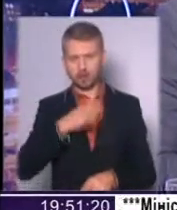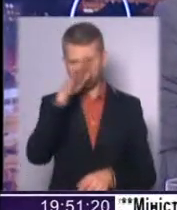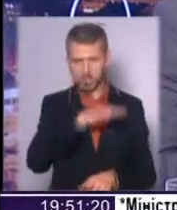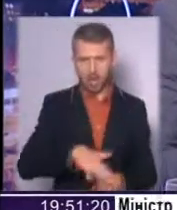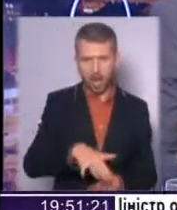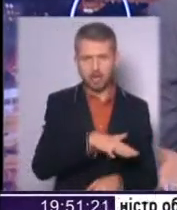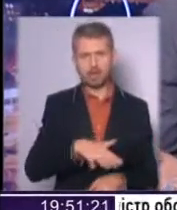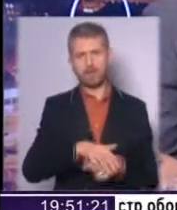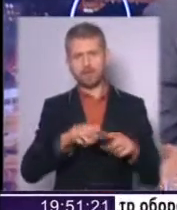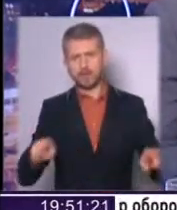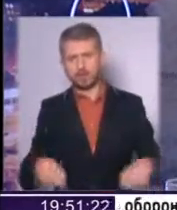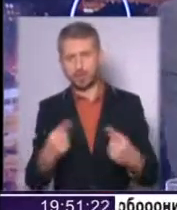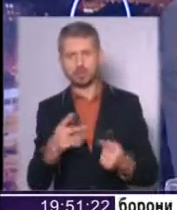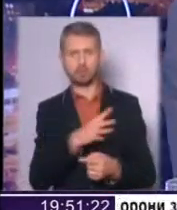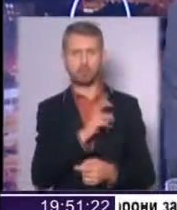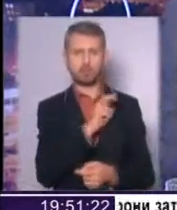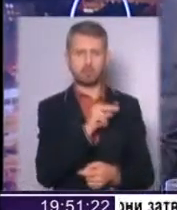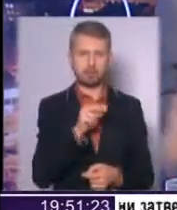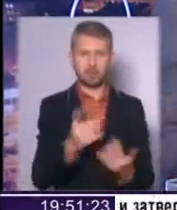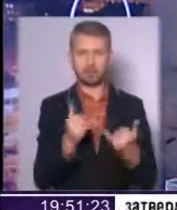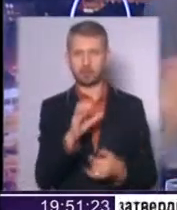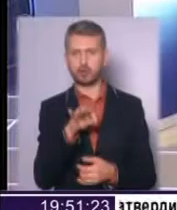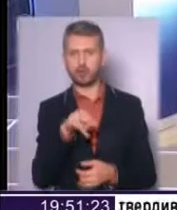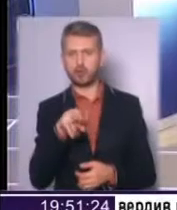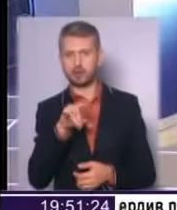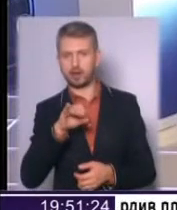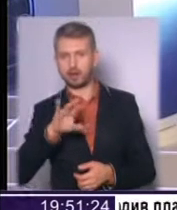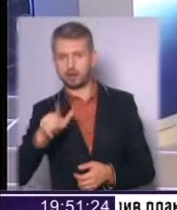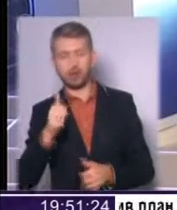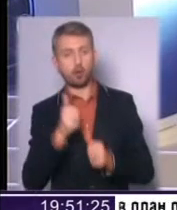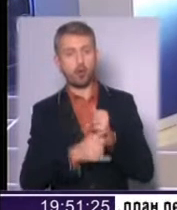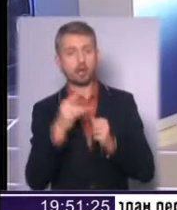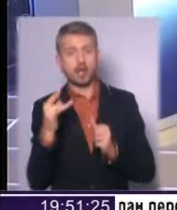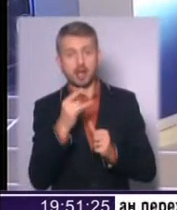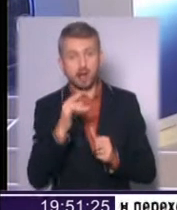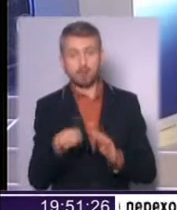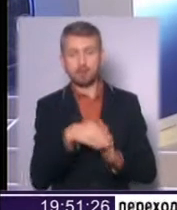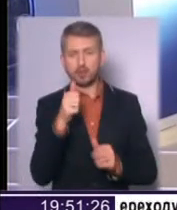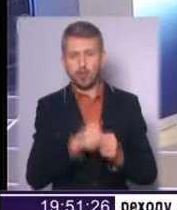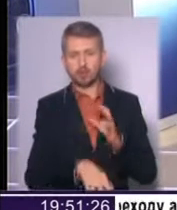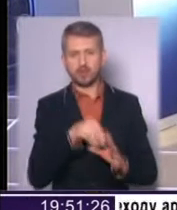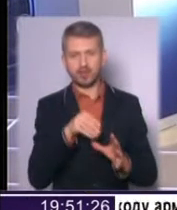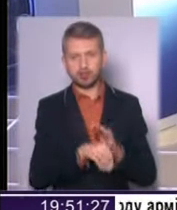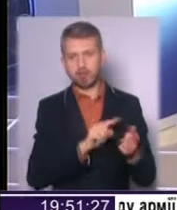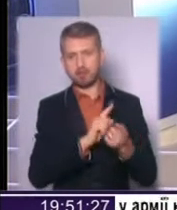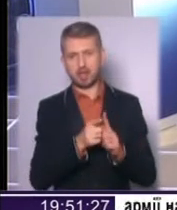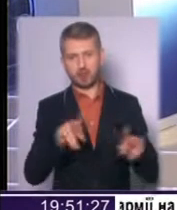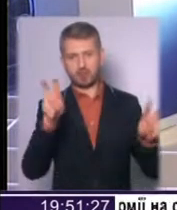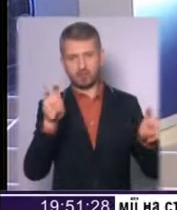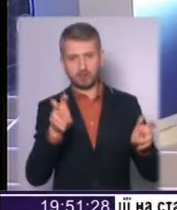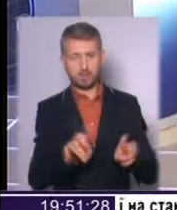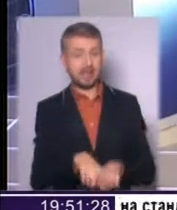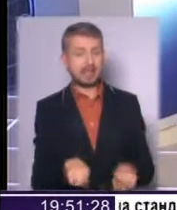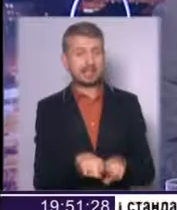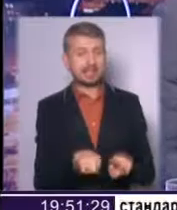фронт на ці вибори взагалі не пішов. Перед тим була там наша Україна, УНП, там ми можемо згадувати там Народна партія